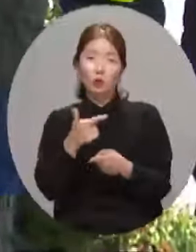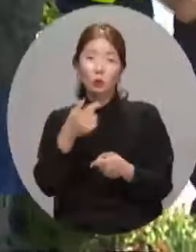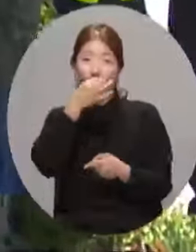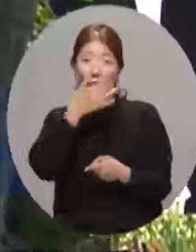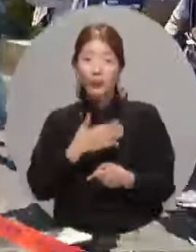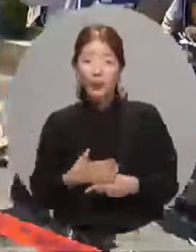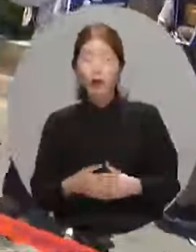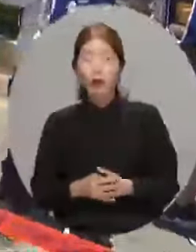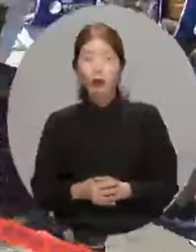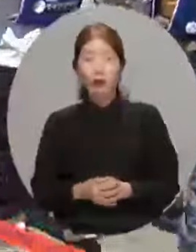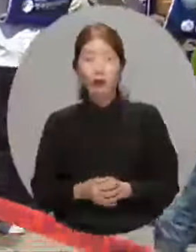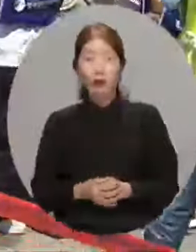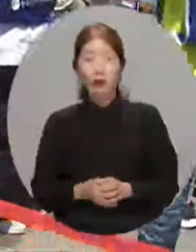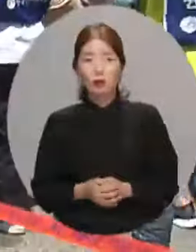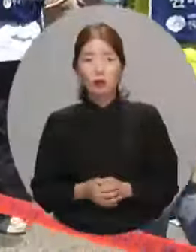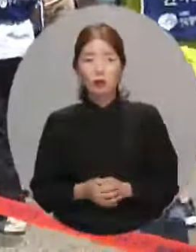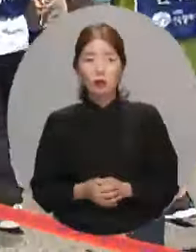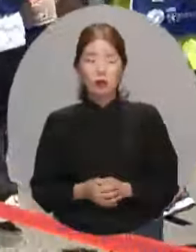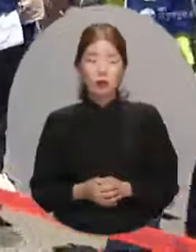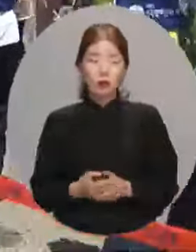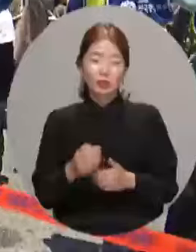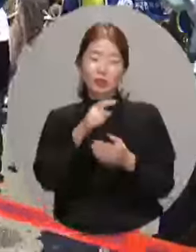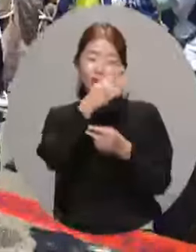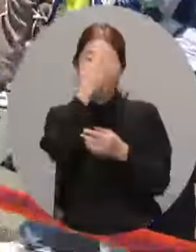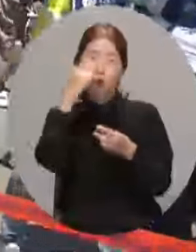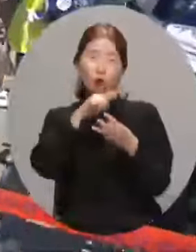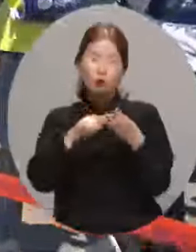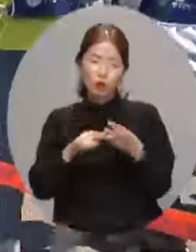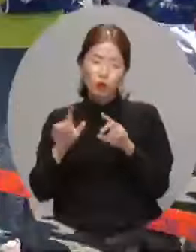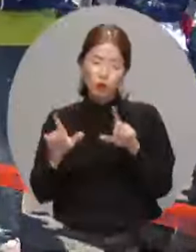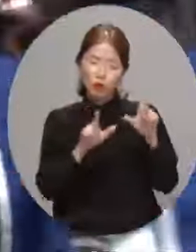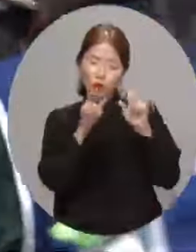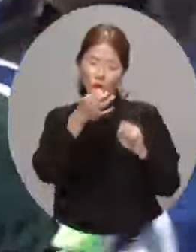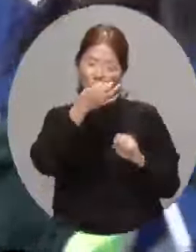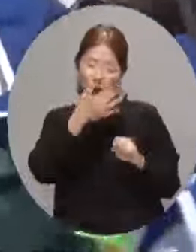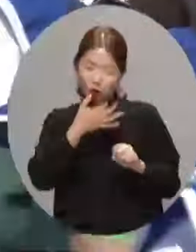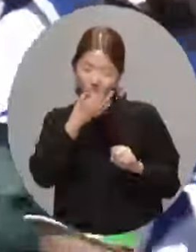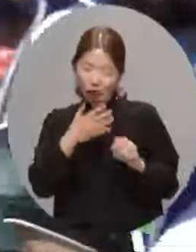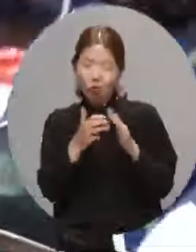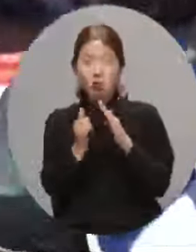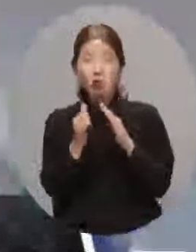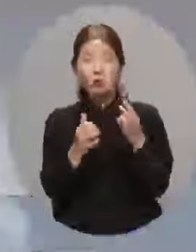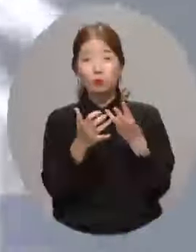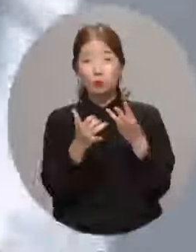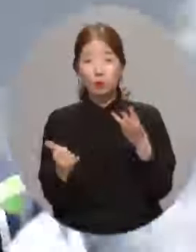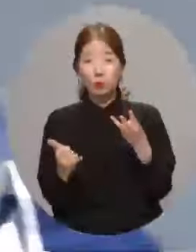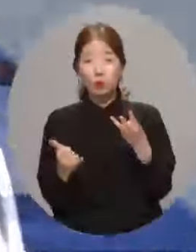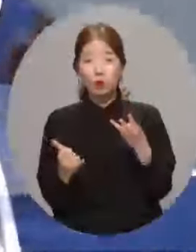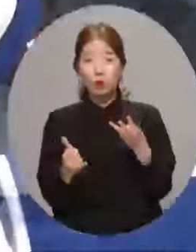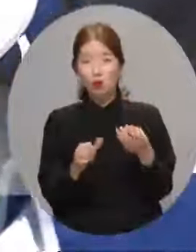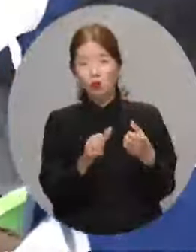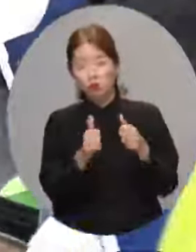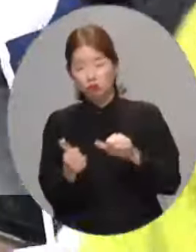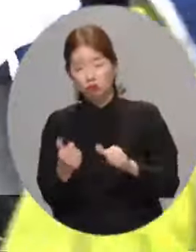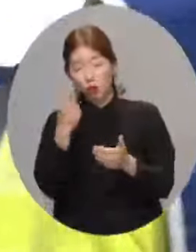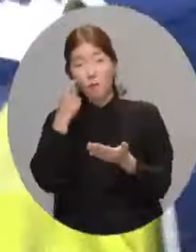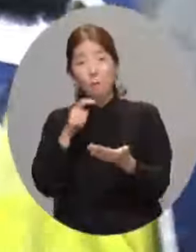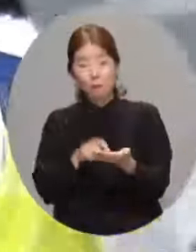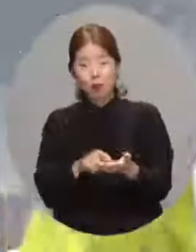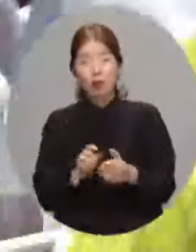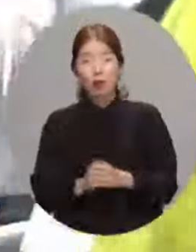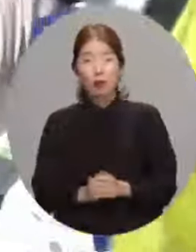때문에. 지난달 청주에서 생활고에 시달린 발달장애인 일가족 3명이 숨진 채 발견되는가